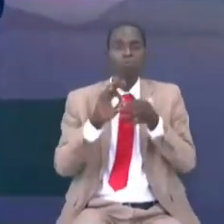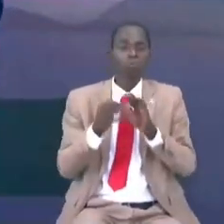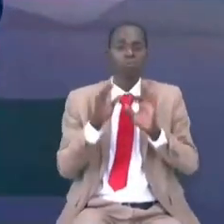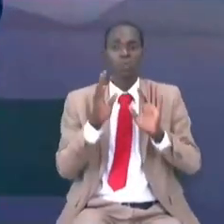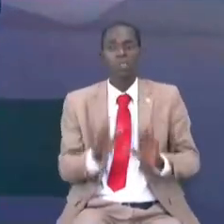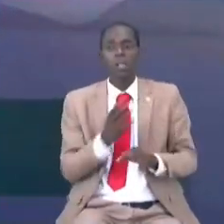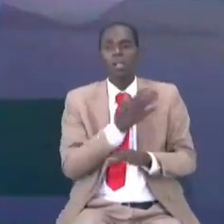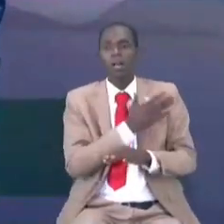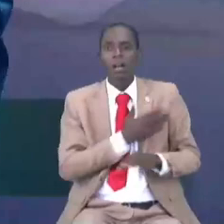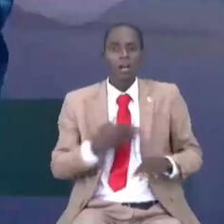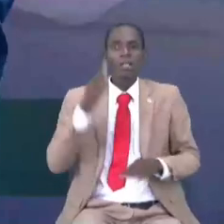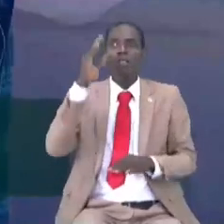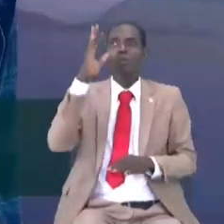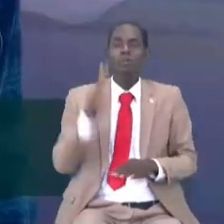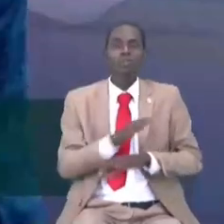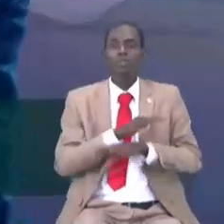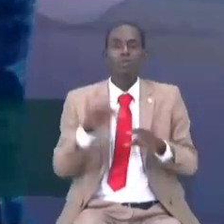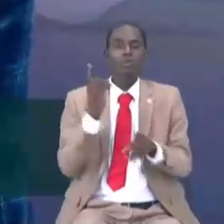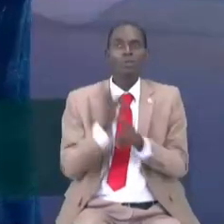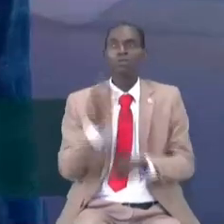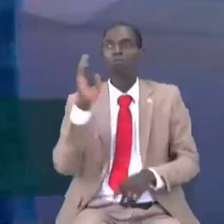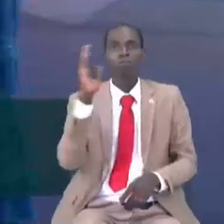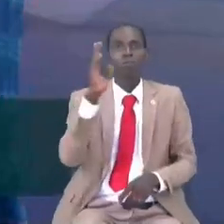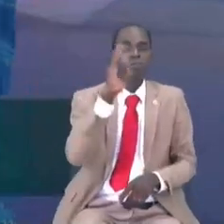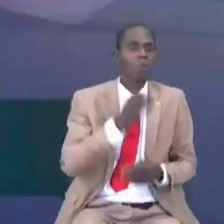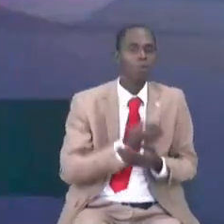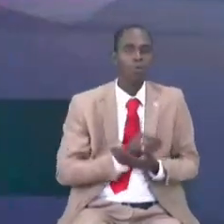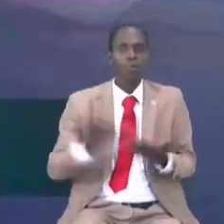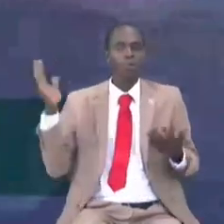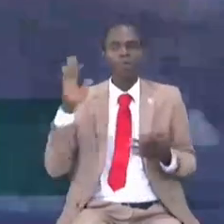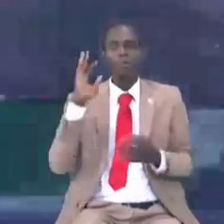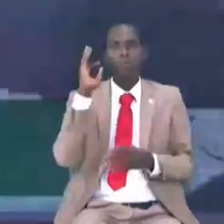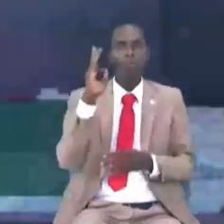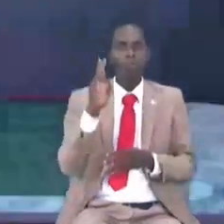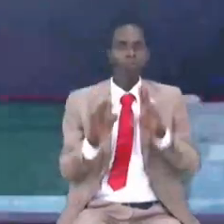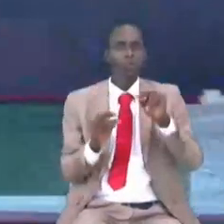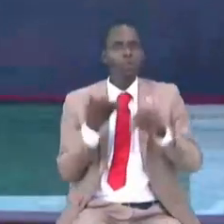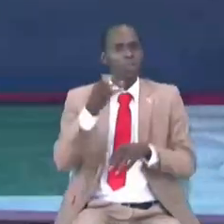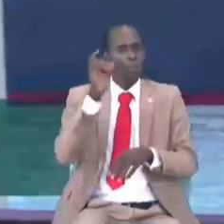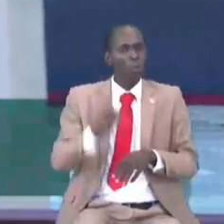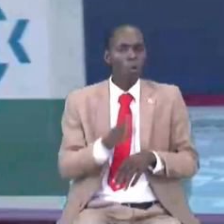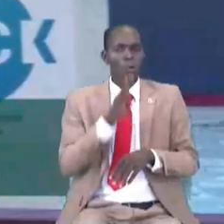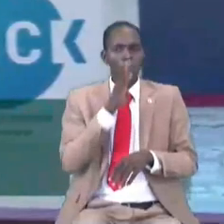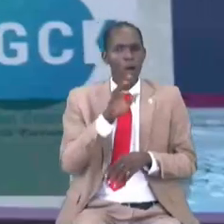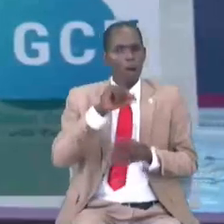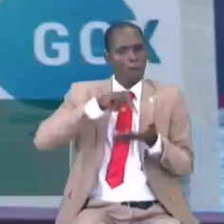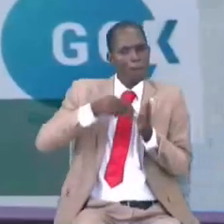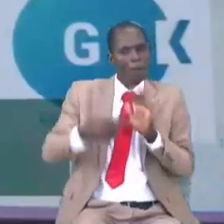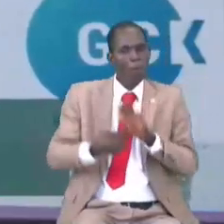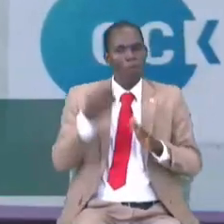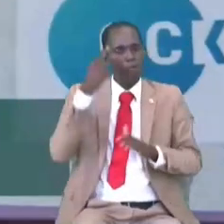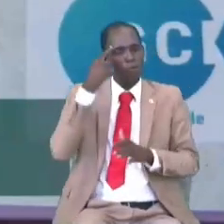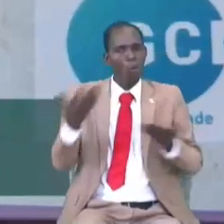seulement. Il doit avoir un objectif pour ce que nous faisons. Et l'objectif de Dieu devrait être